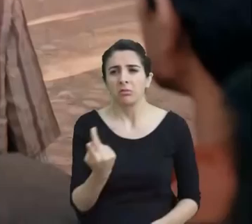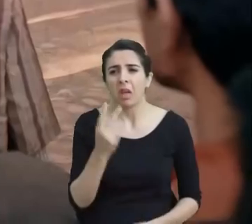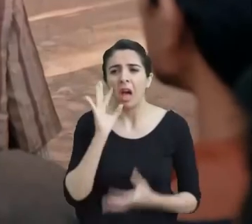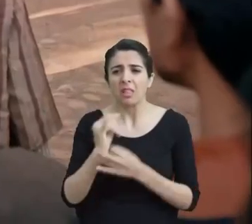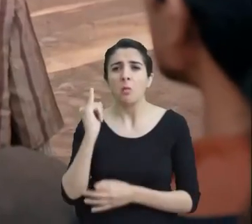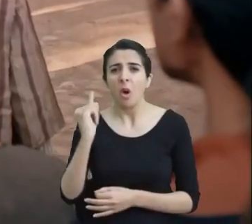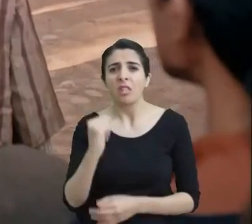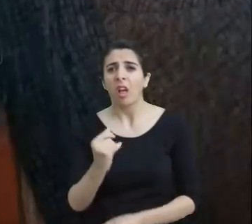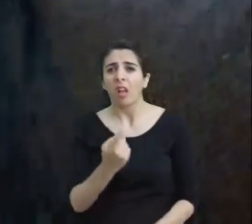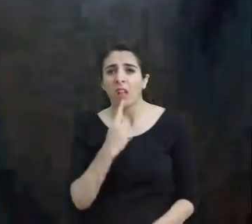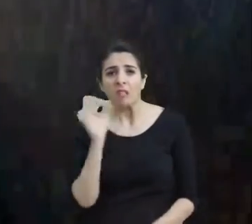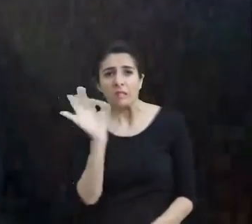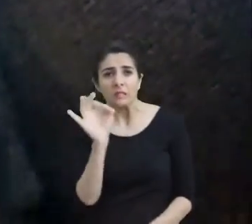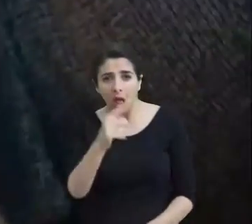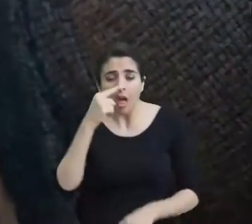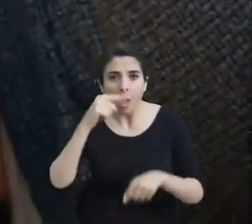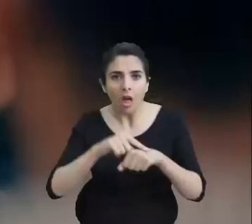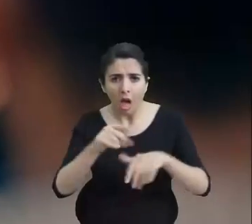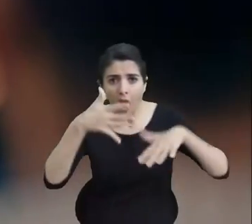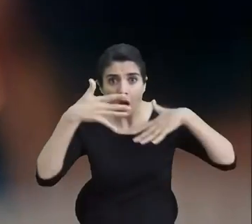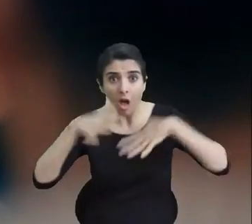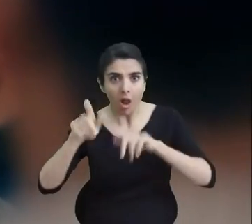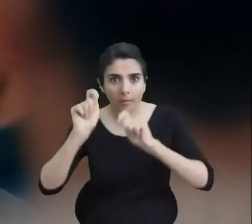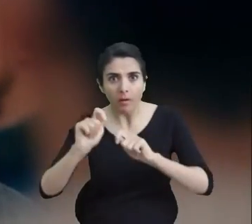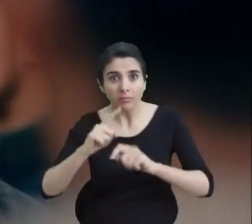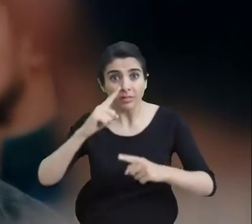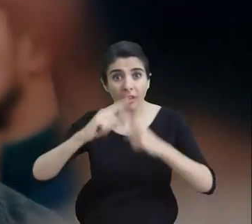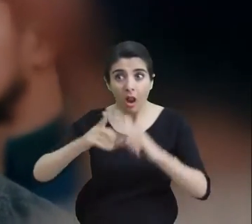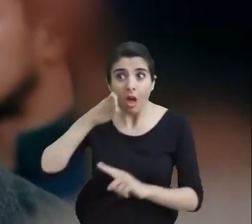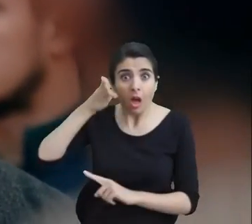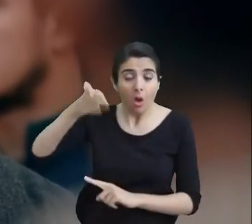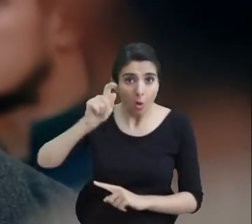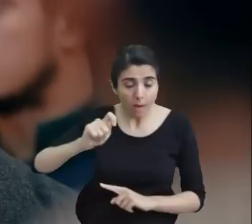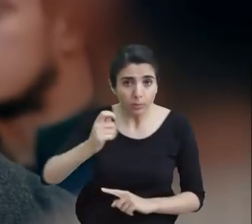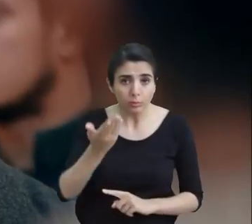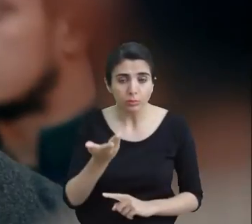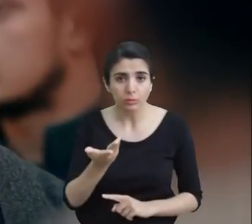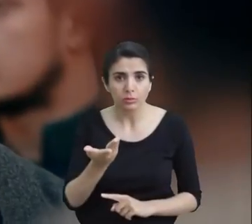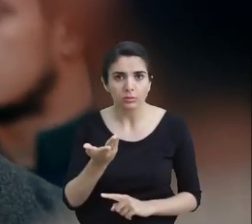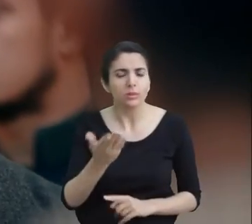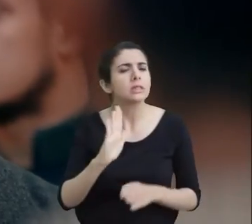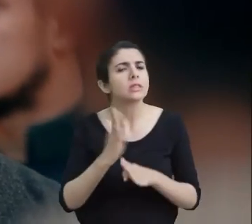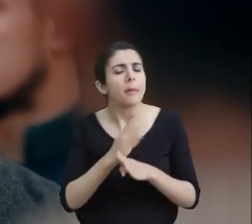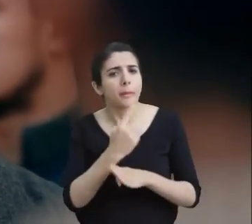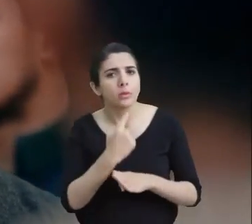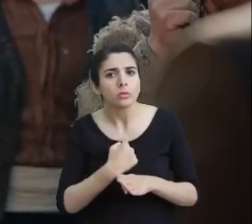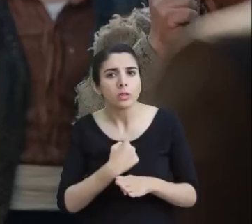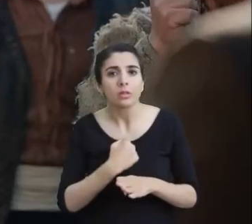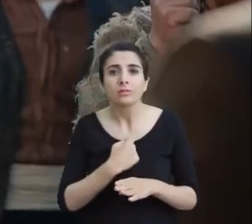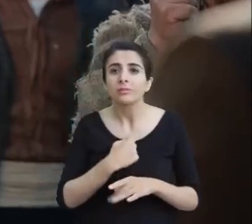İki tane gafilin lafına inanıp isyan edip saraya yürürmüşsünüz.